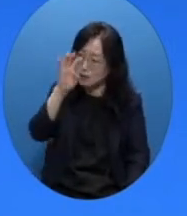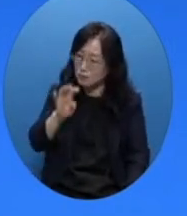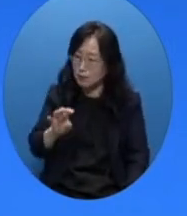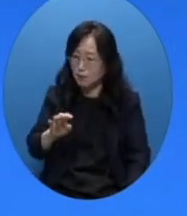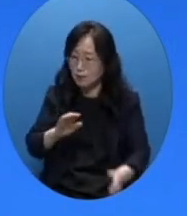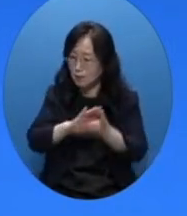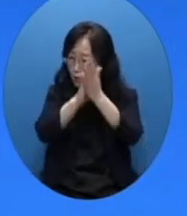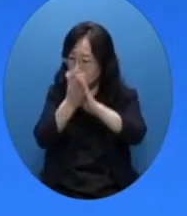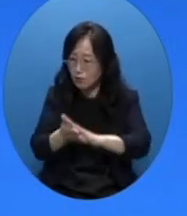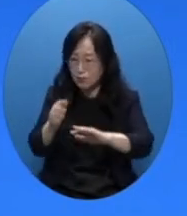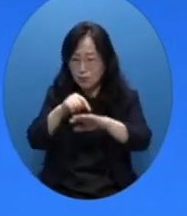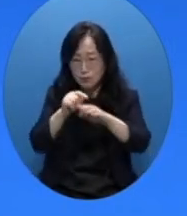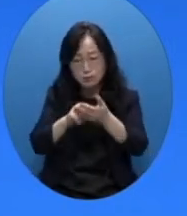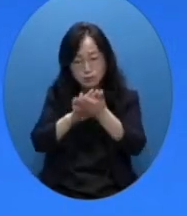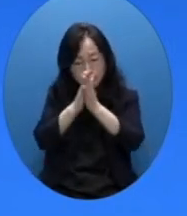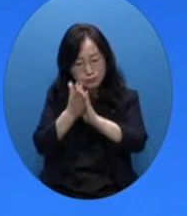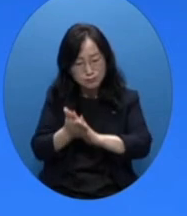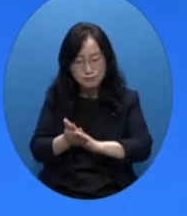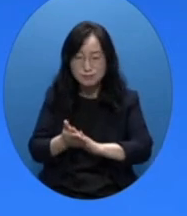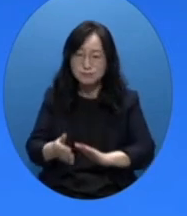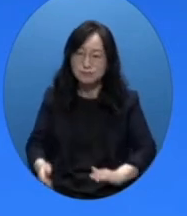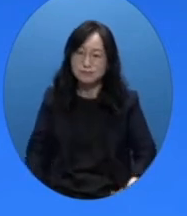변했다,